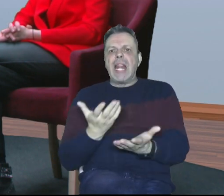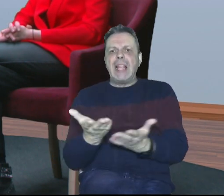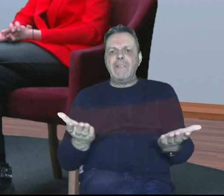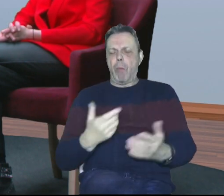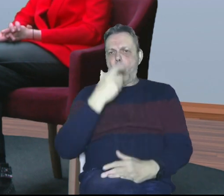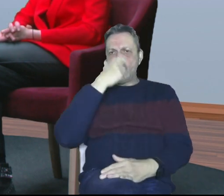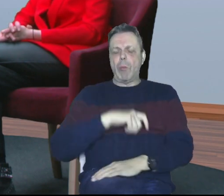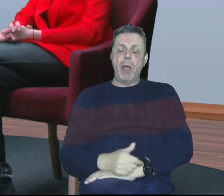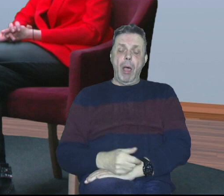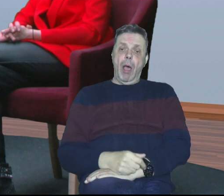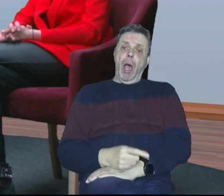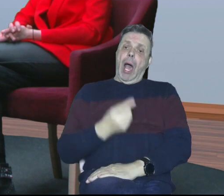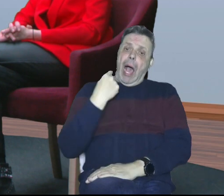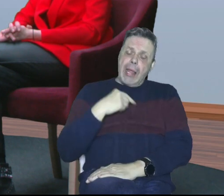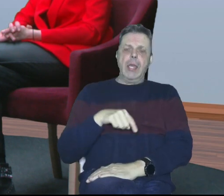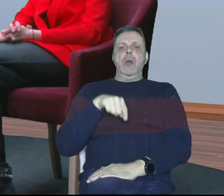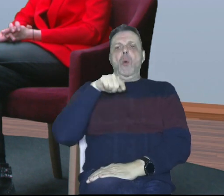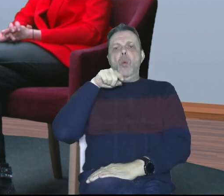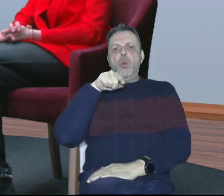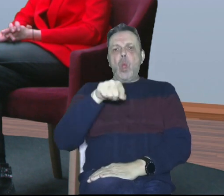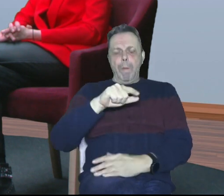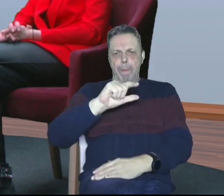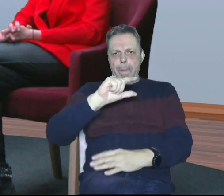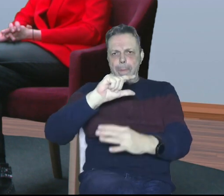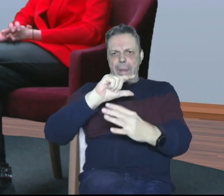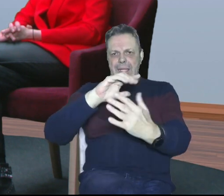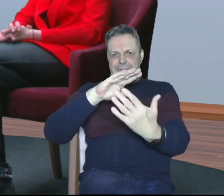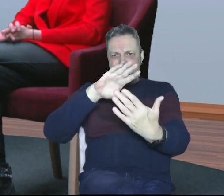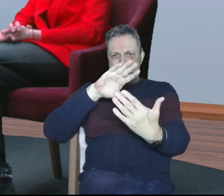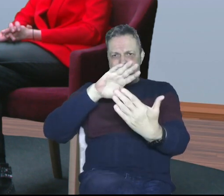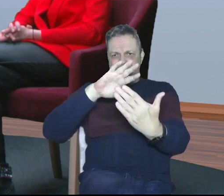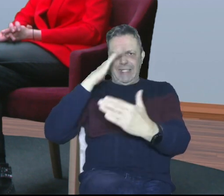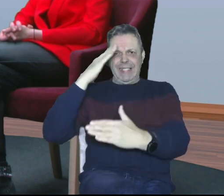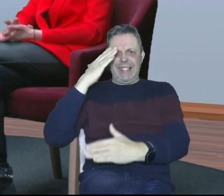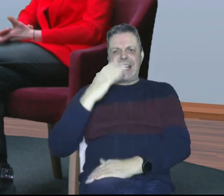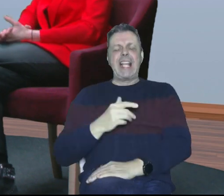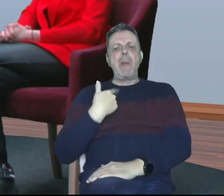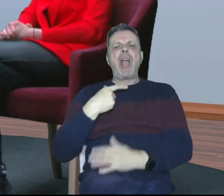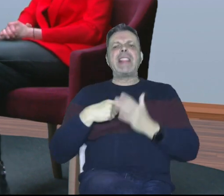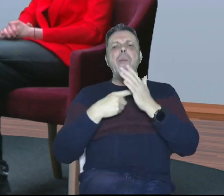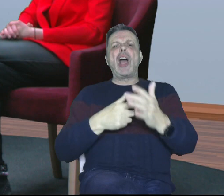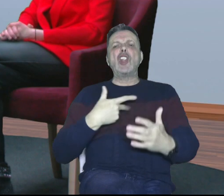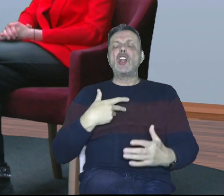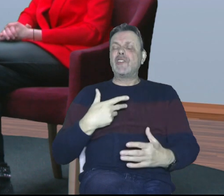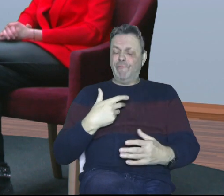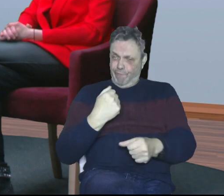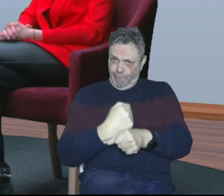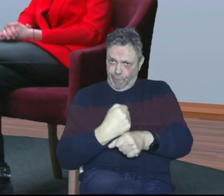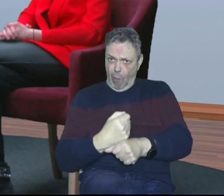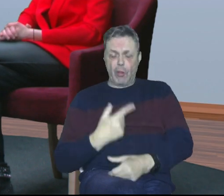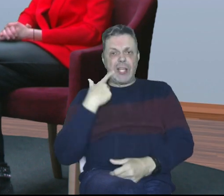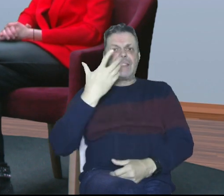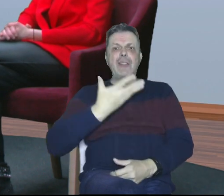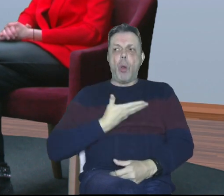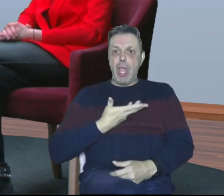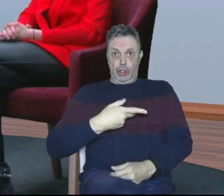se kreativkom, kreativnom osobom, ali tek u tom zrcaljenju, tek kad ti pokažeš taj svoj kreativni